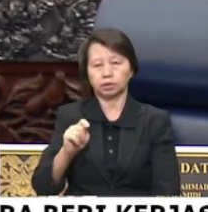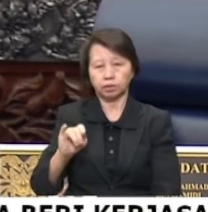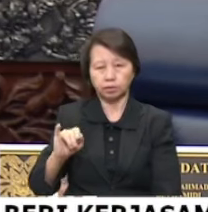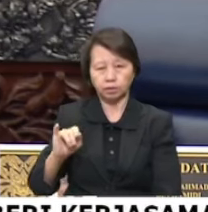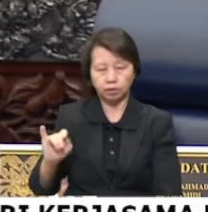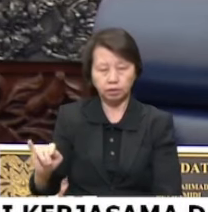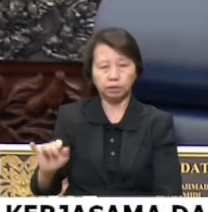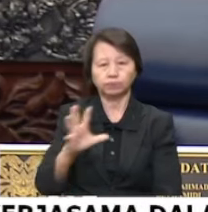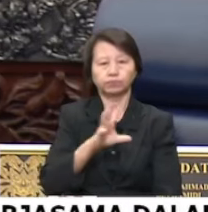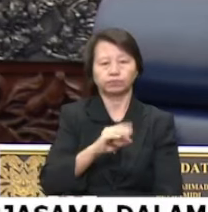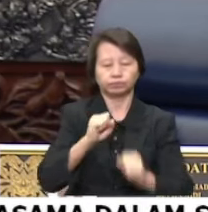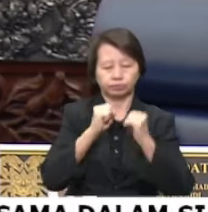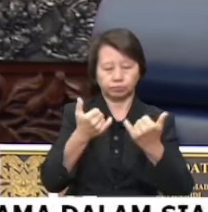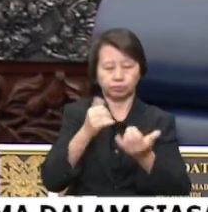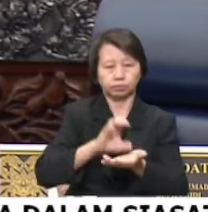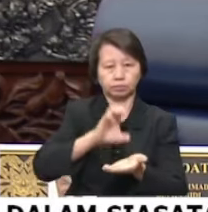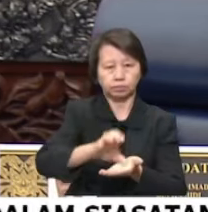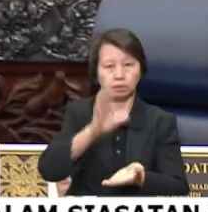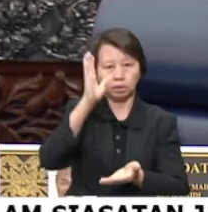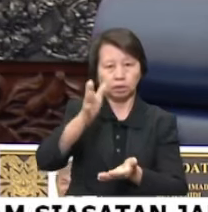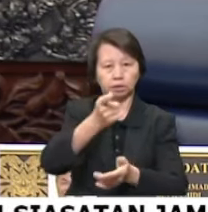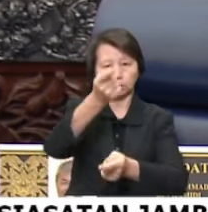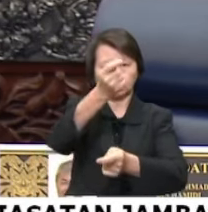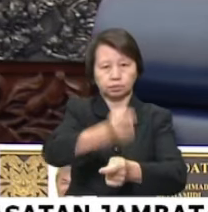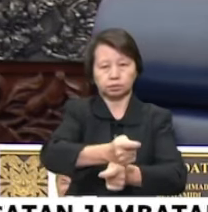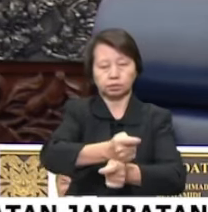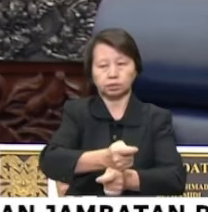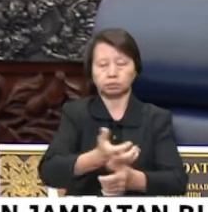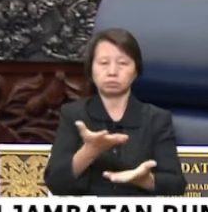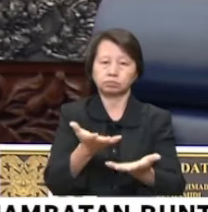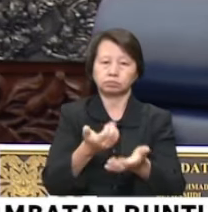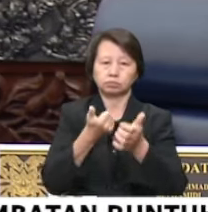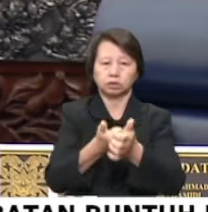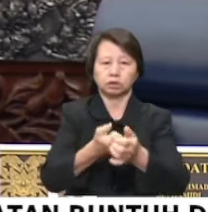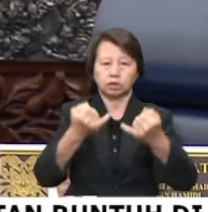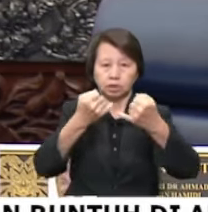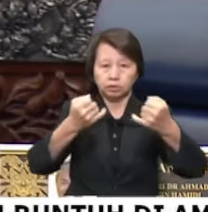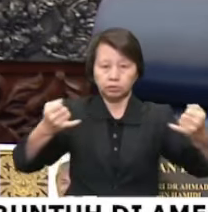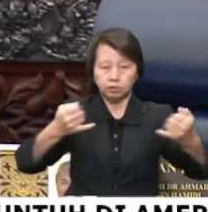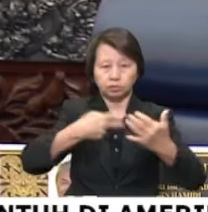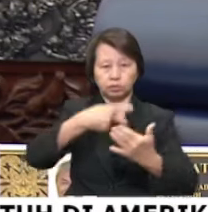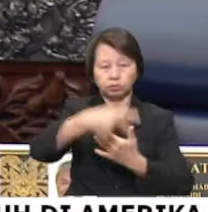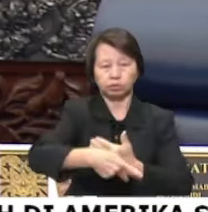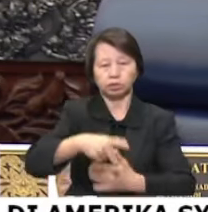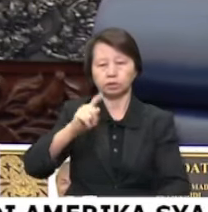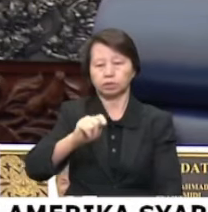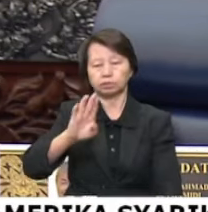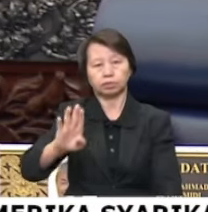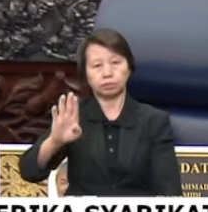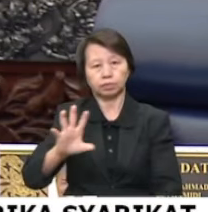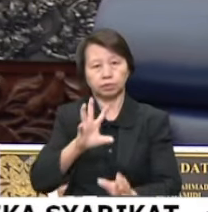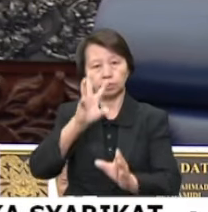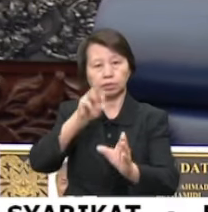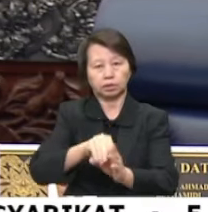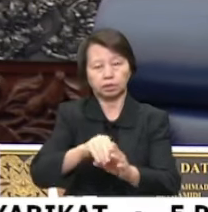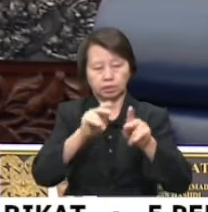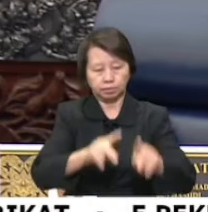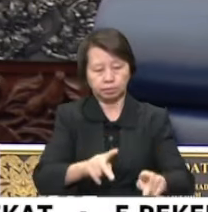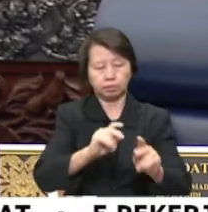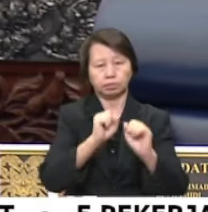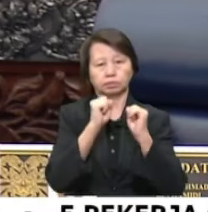bagi syarikat pelabur ini akan ditetapkan berdasar jenis program TBB yang disertai oleh pihak